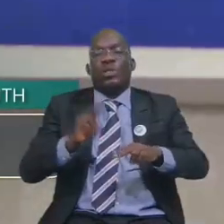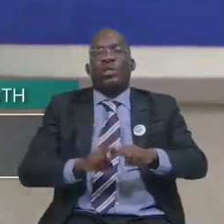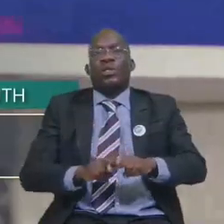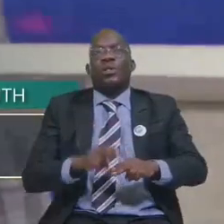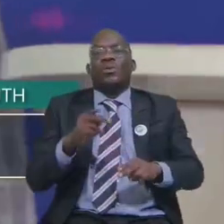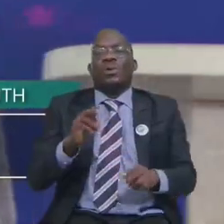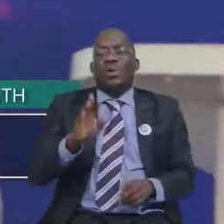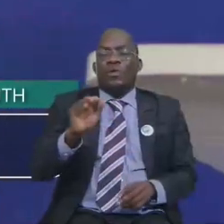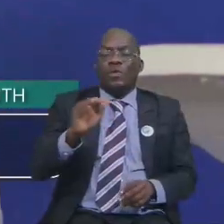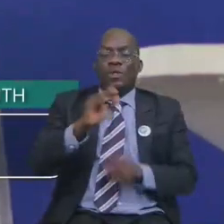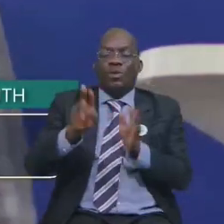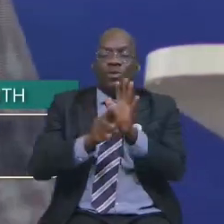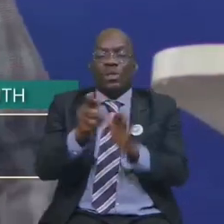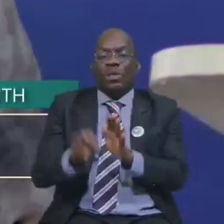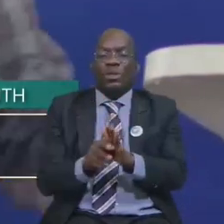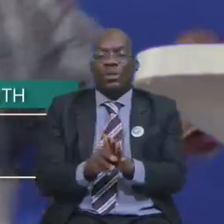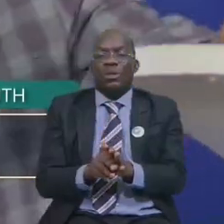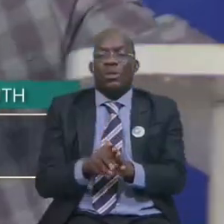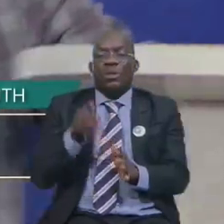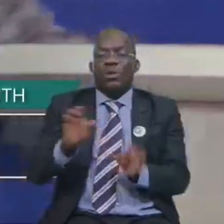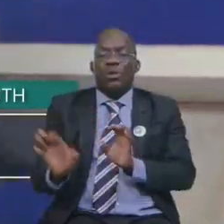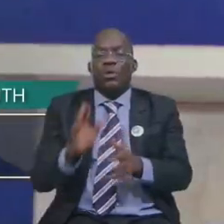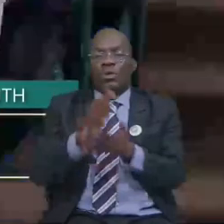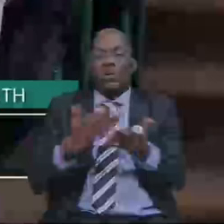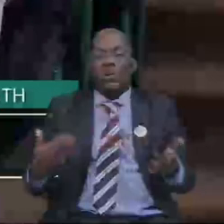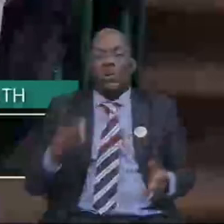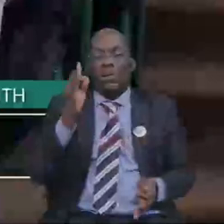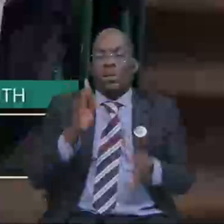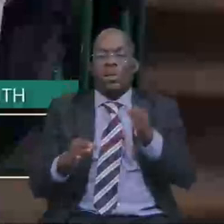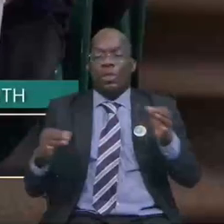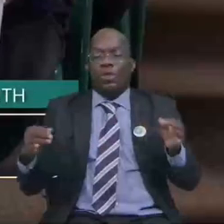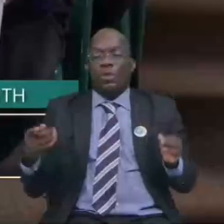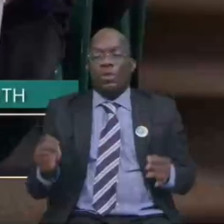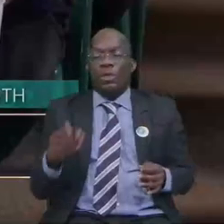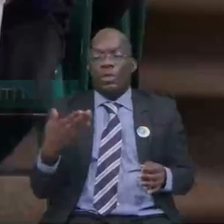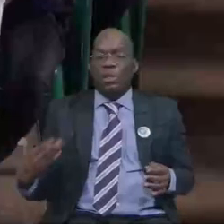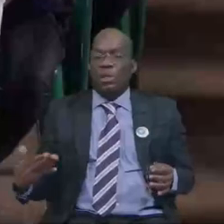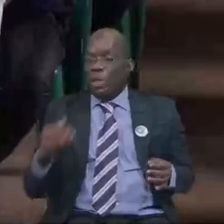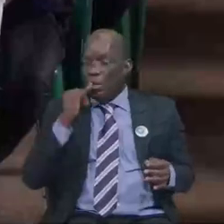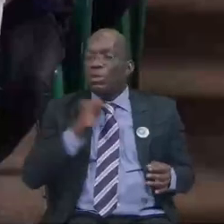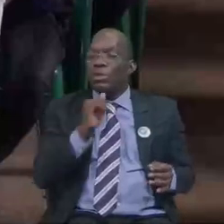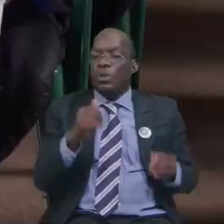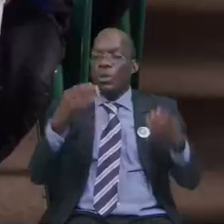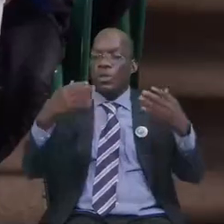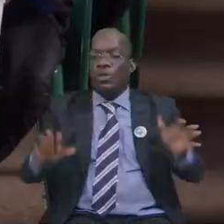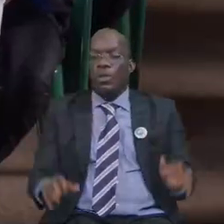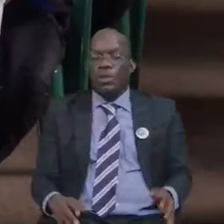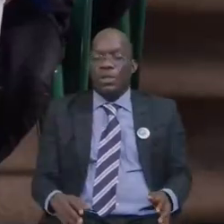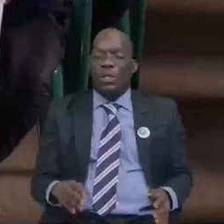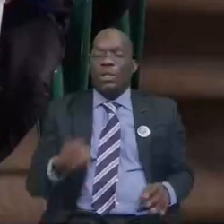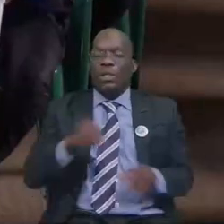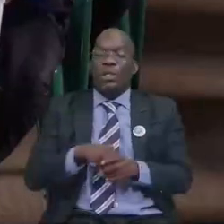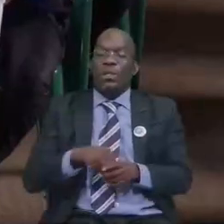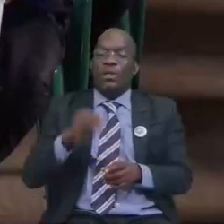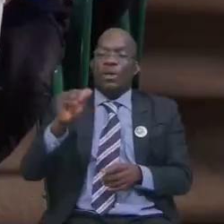quelque chose et tu fais quelque chose si la chose n'est pas terminée en 15 minutes ça c'est une pitié il y a quelque chose